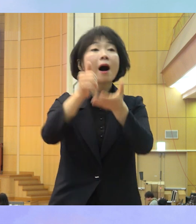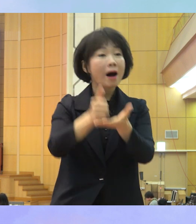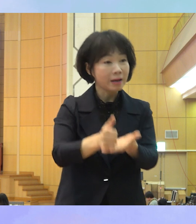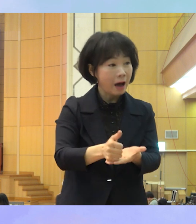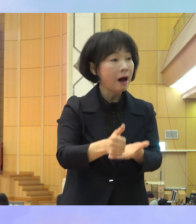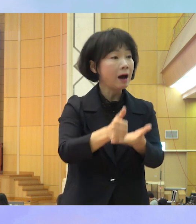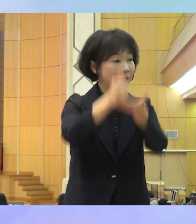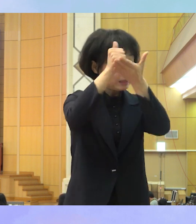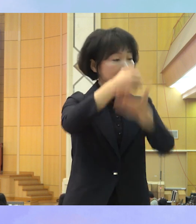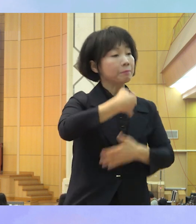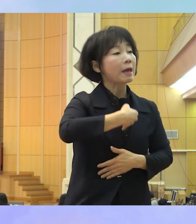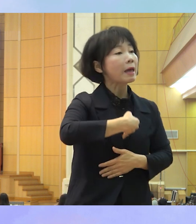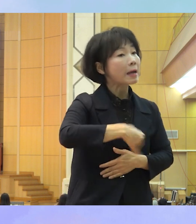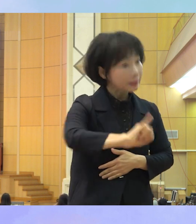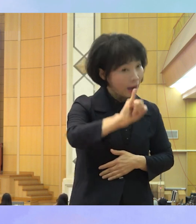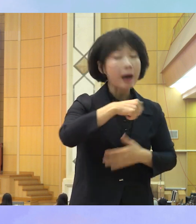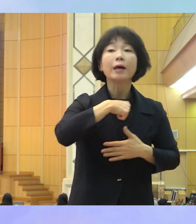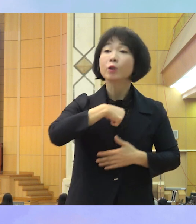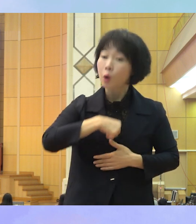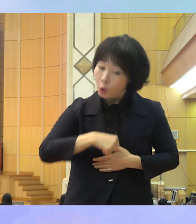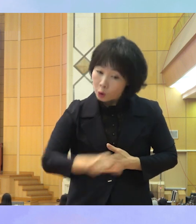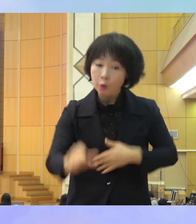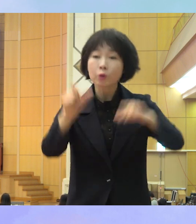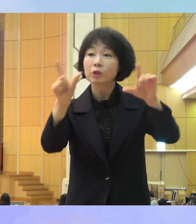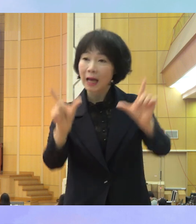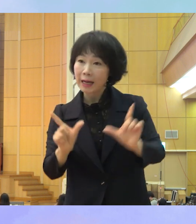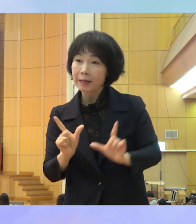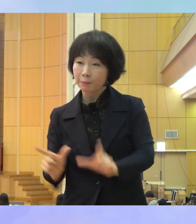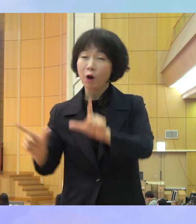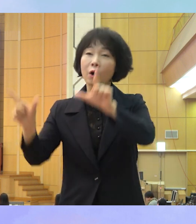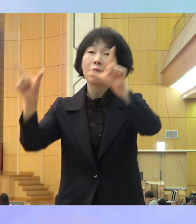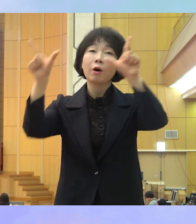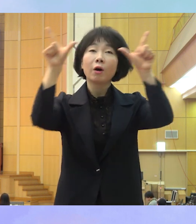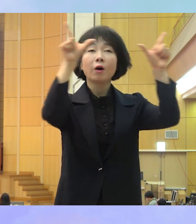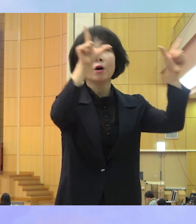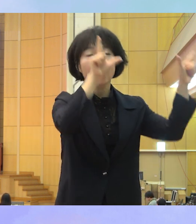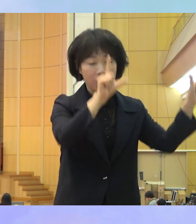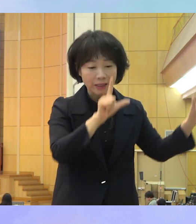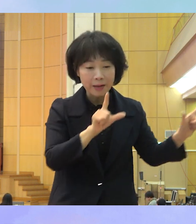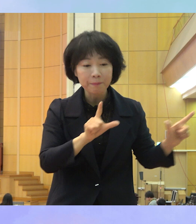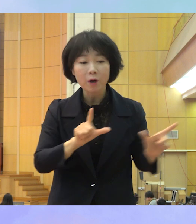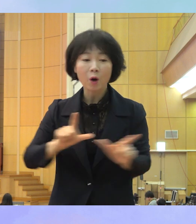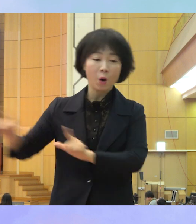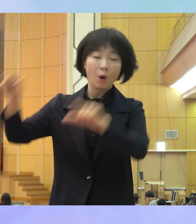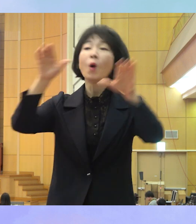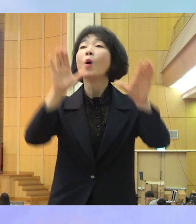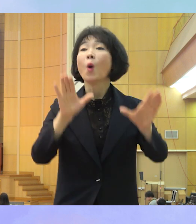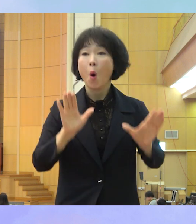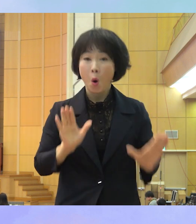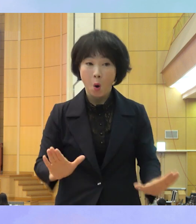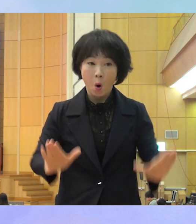내가 하나님의 자녀로 살며